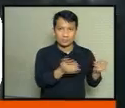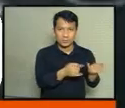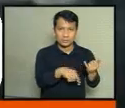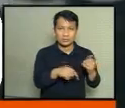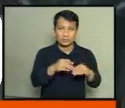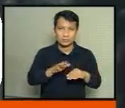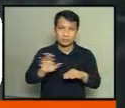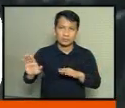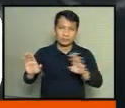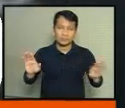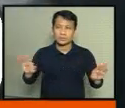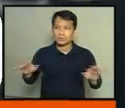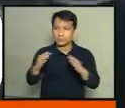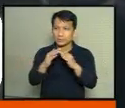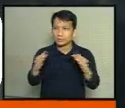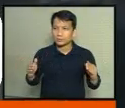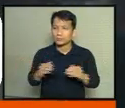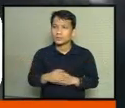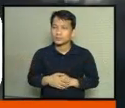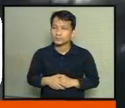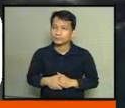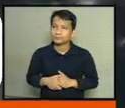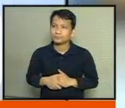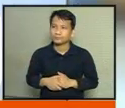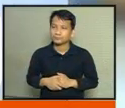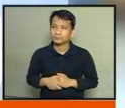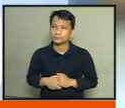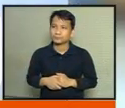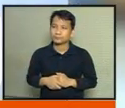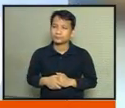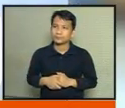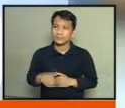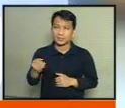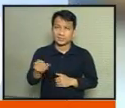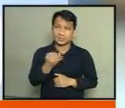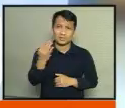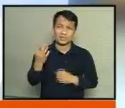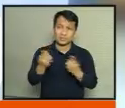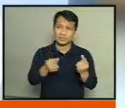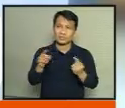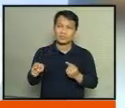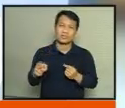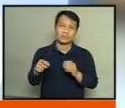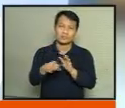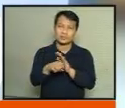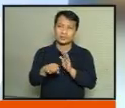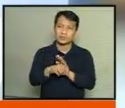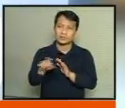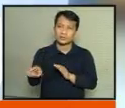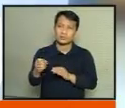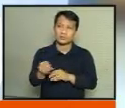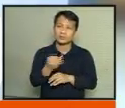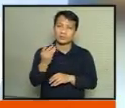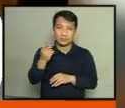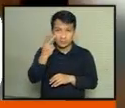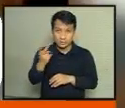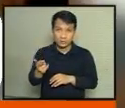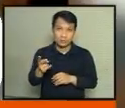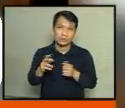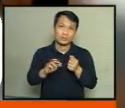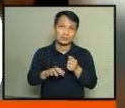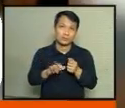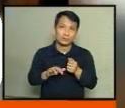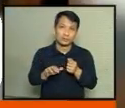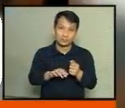at dadalhin sa inyong mga tahanan. Ito nga't may ilang kabataang nasa ampulan, Lord, Merong nakita na